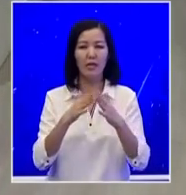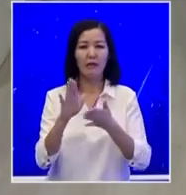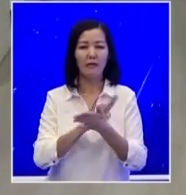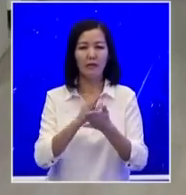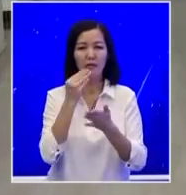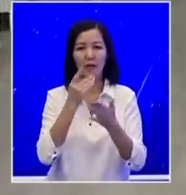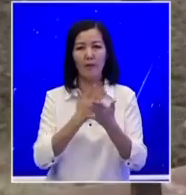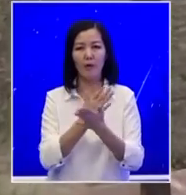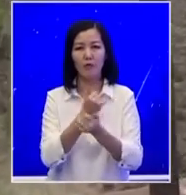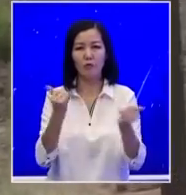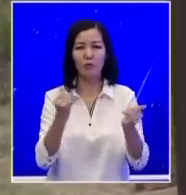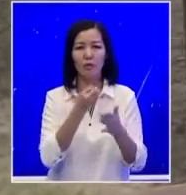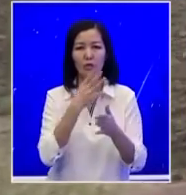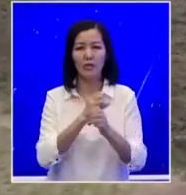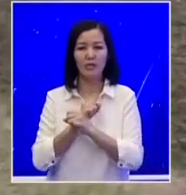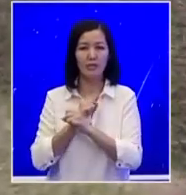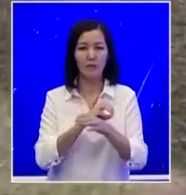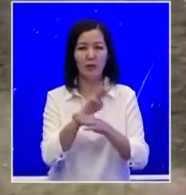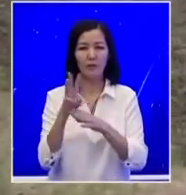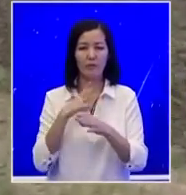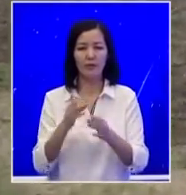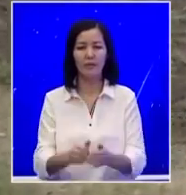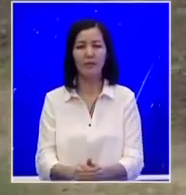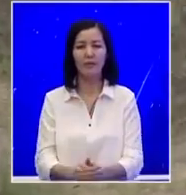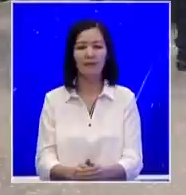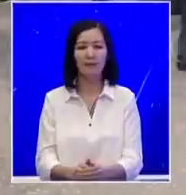ұсынып, жақсы демалуларын қамтамасыз етті.